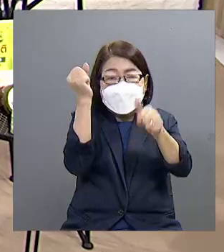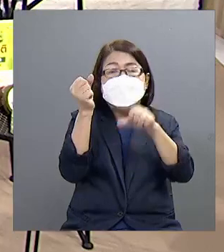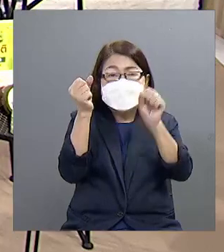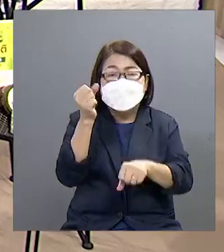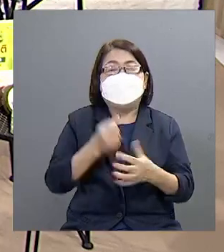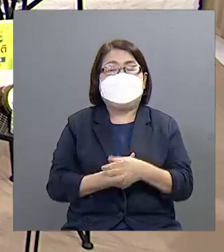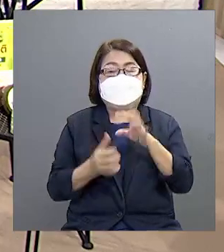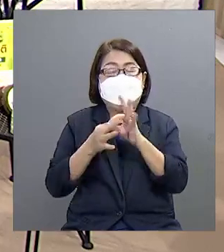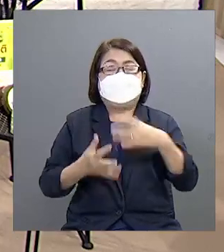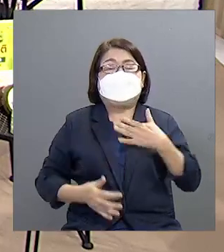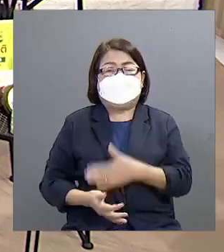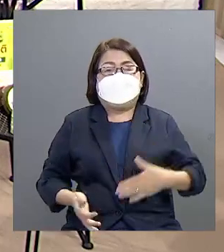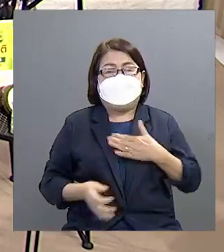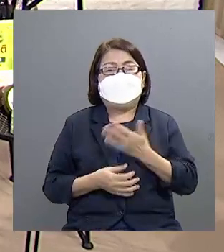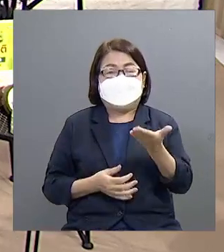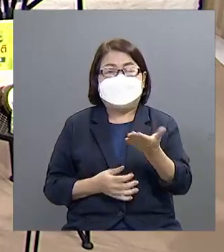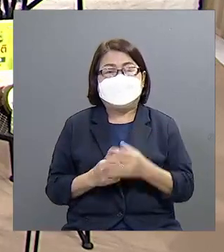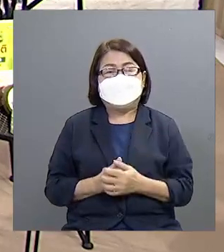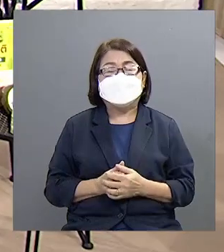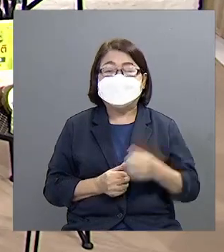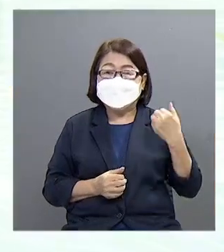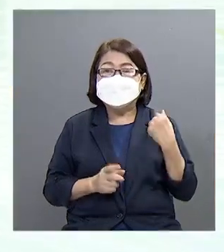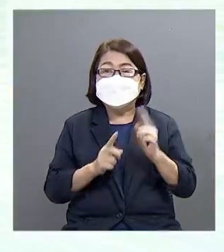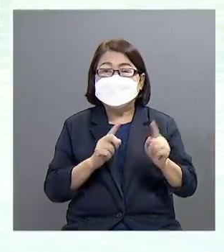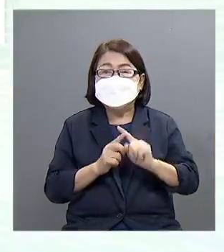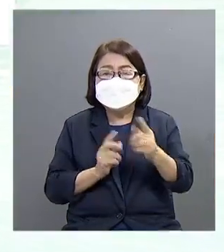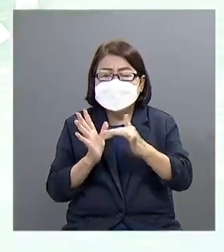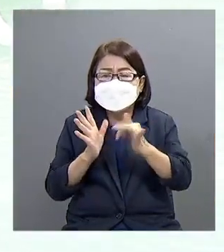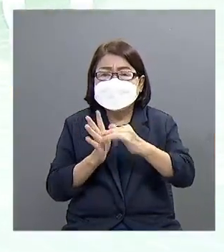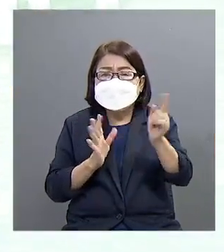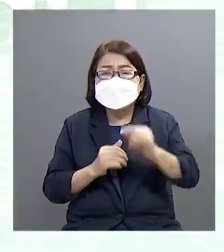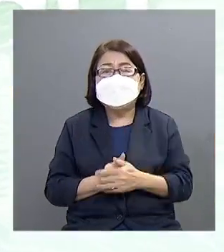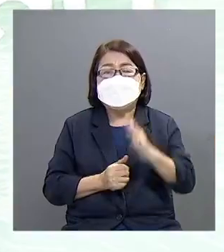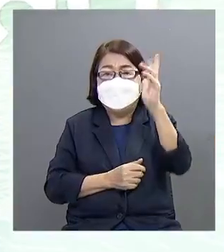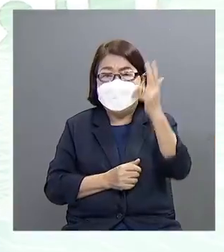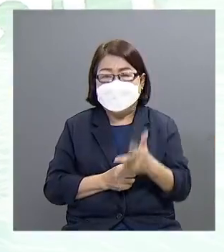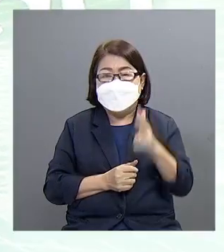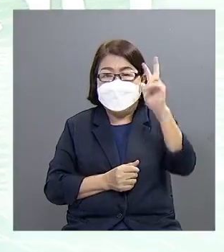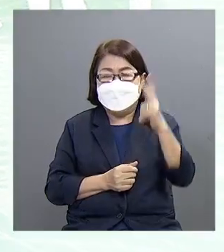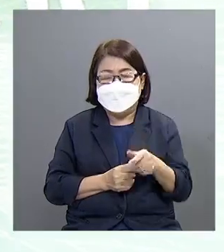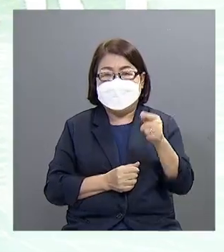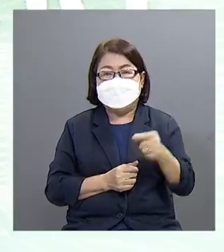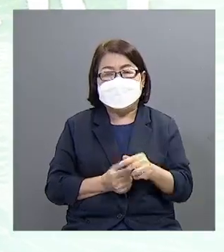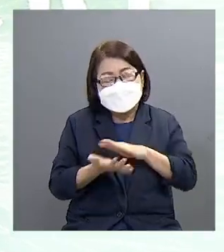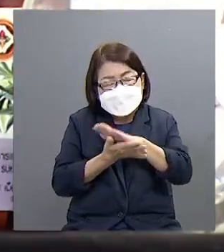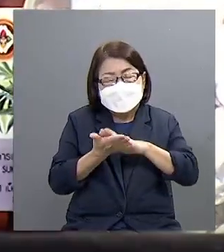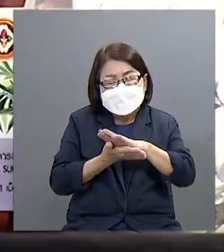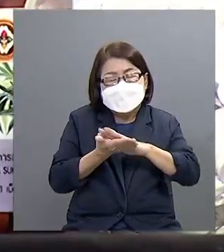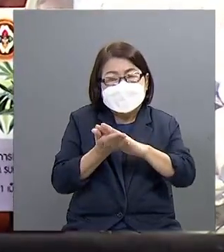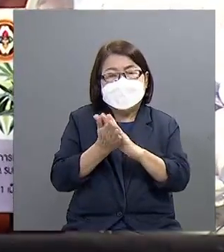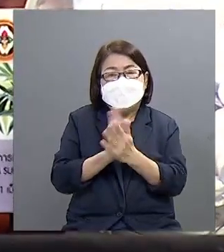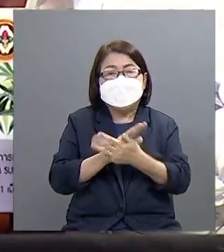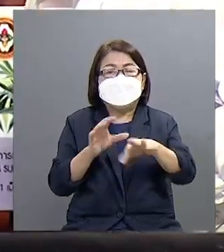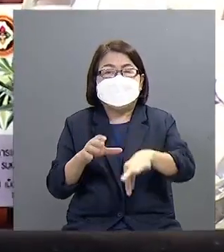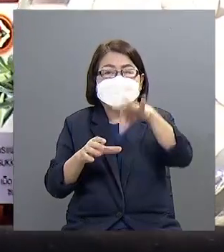วันนี้โอ้โหมีหลากหลายเลยเป็นยาแนวไหนบ้างคะคุณหมอคะ ถ้าเป็นนิดเป็นใบนะฮะใบเราก็มาทำเป็นชาเบญจเกส